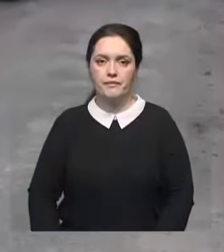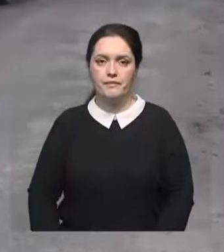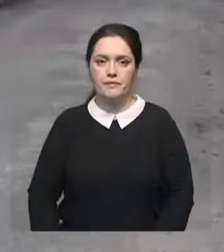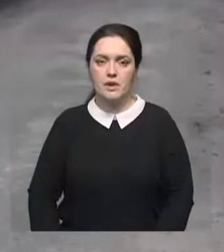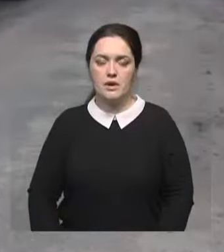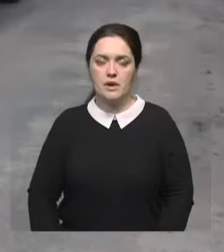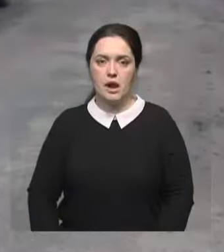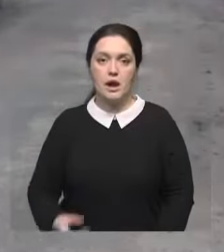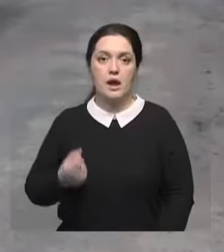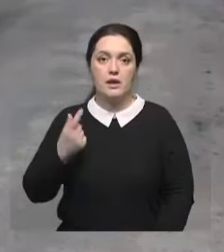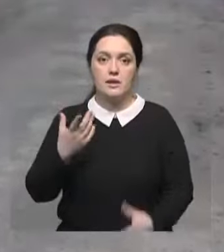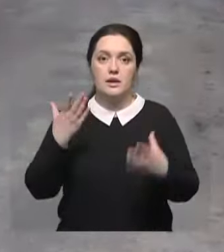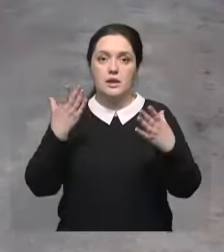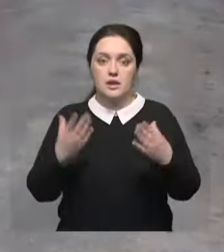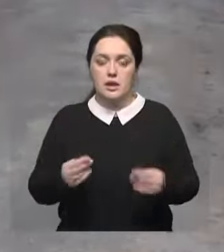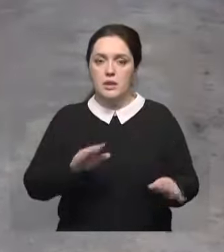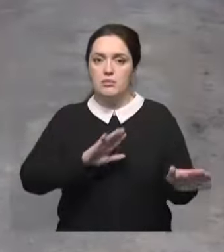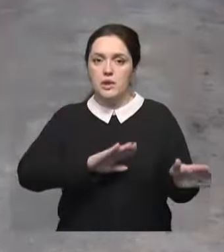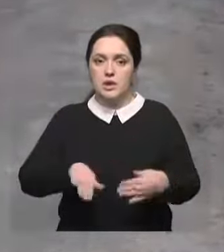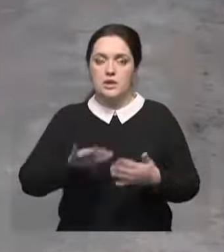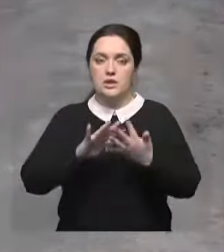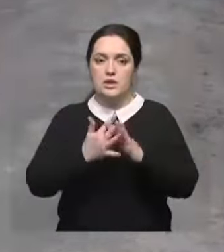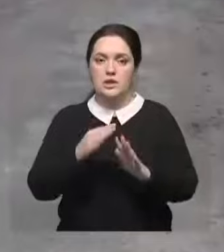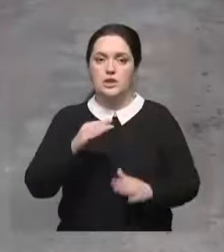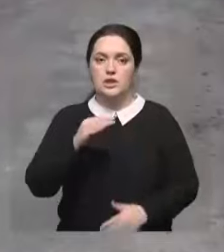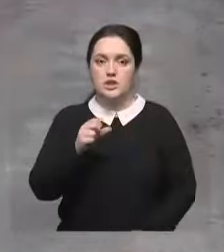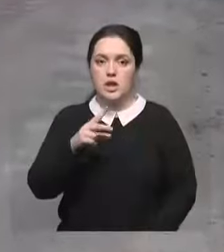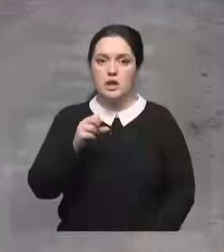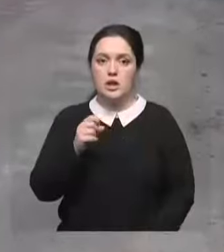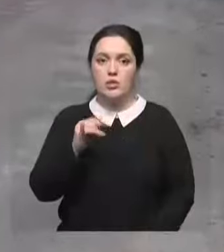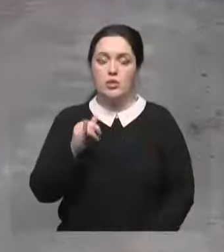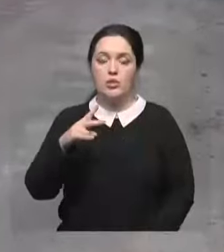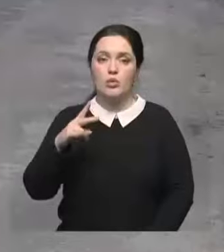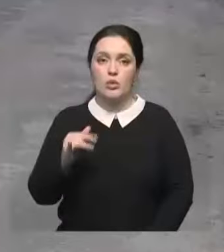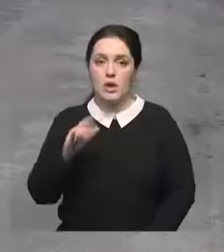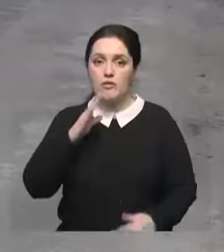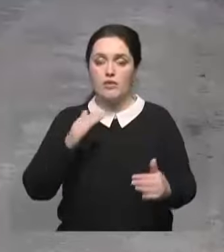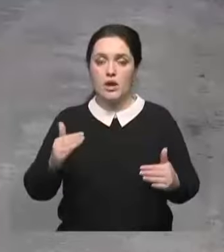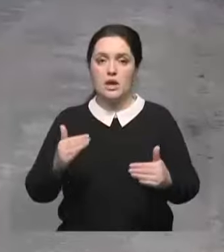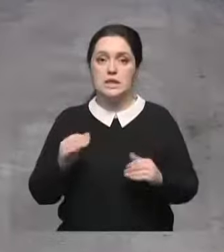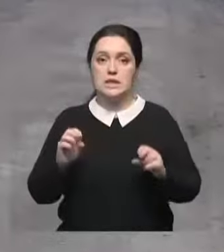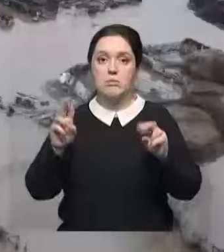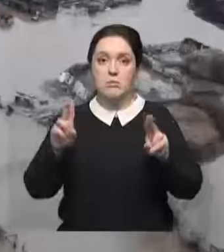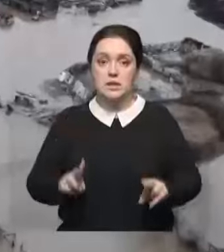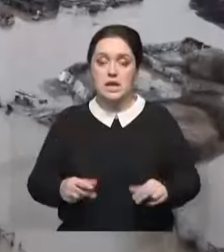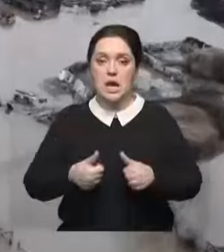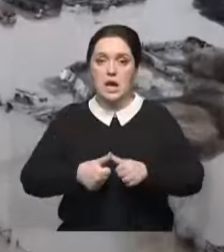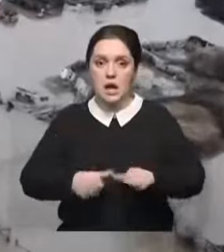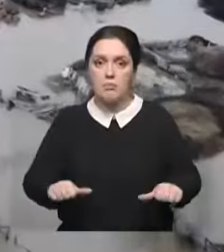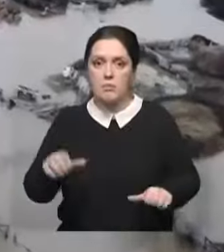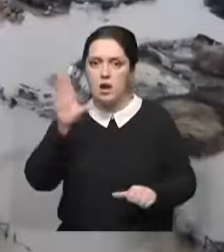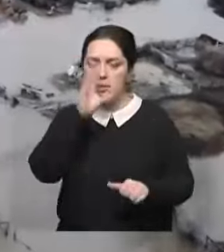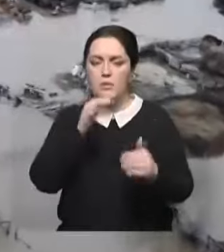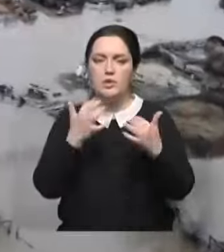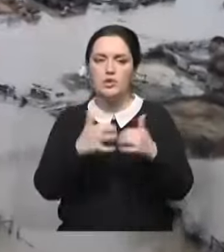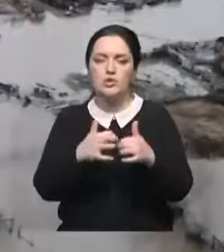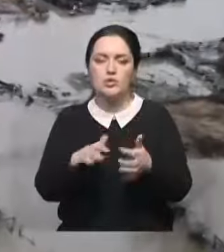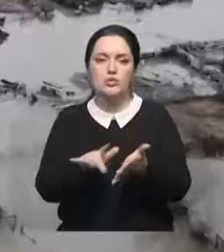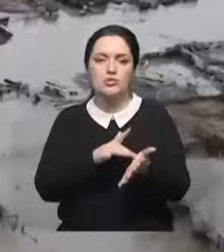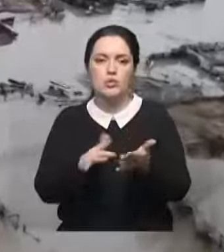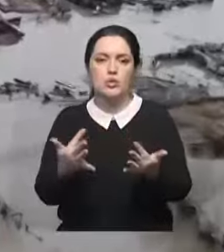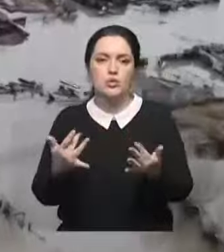Всего несколько дней прошло, как из села Жалаулы отвели талые воды, и специальная комиссия смогла оценить масштабы